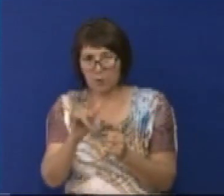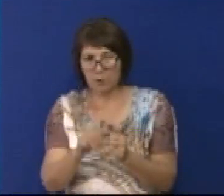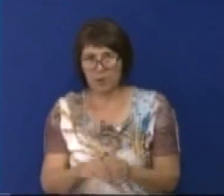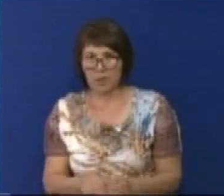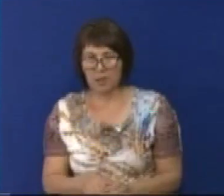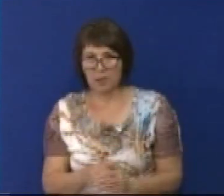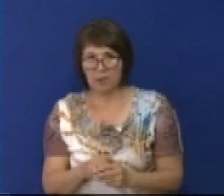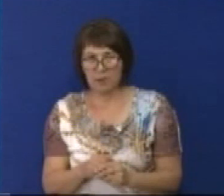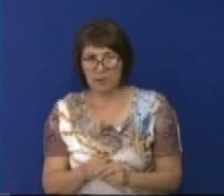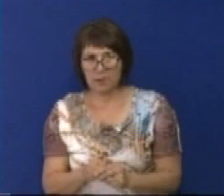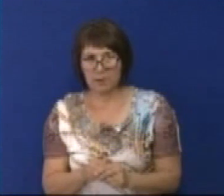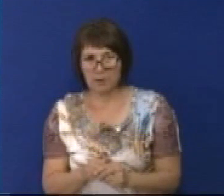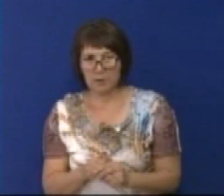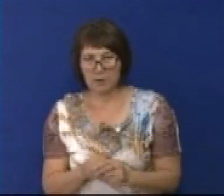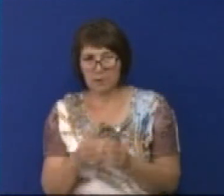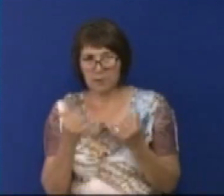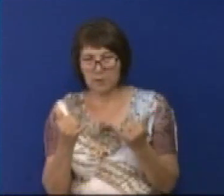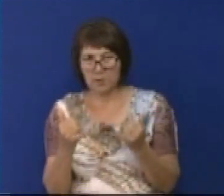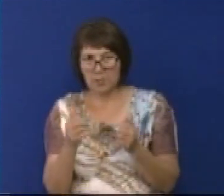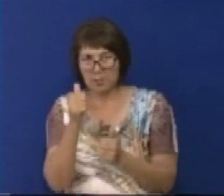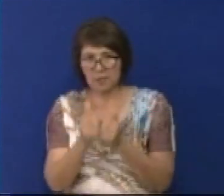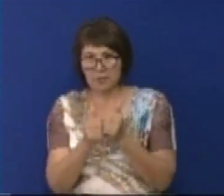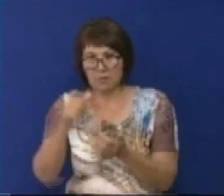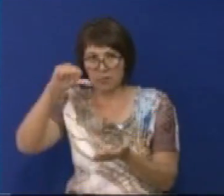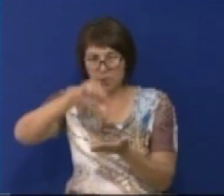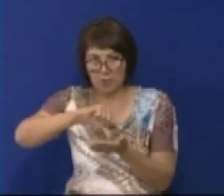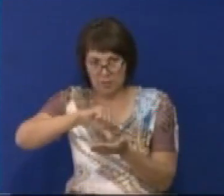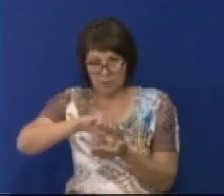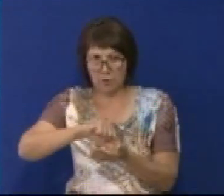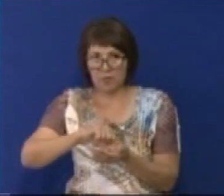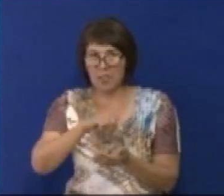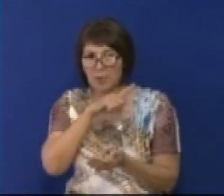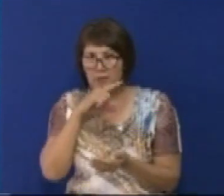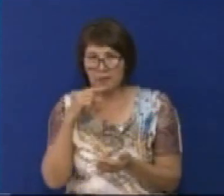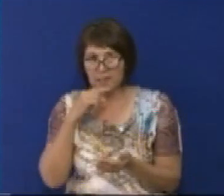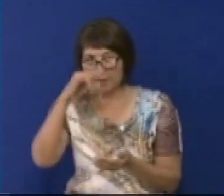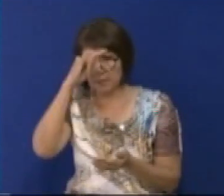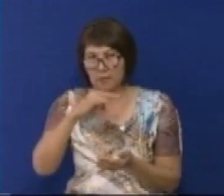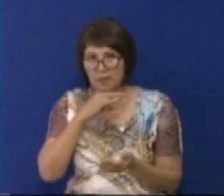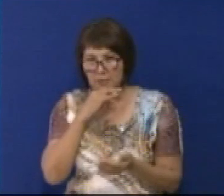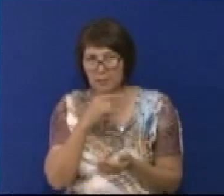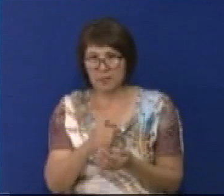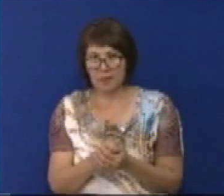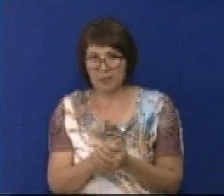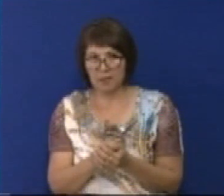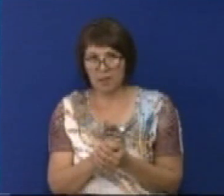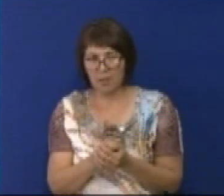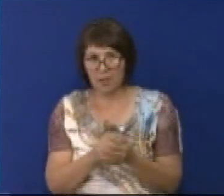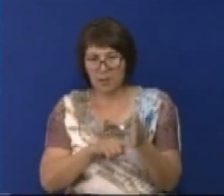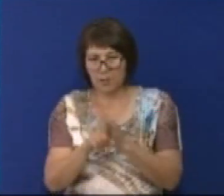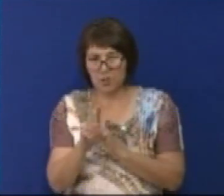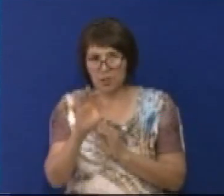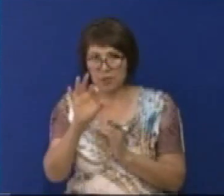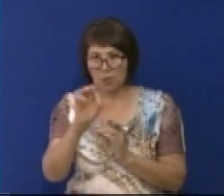аралығын қамтымақ. Бұл жолғы эстафета Ресей Қазақстан тармағы бойынша ұйымдастырылған. Алау эстафетасы Омбы қаласынан